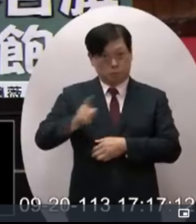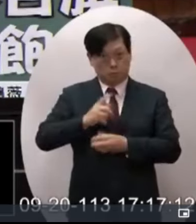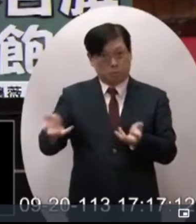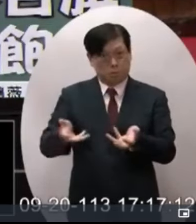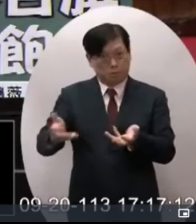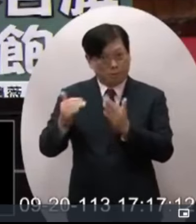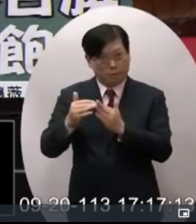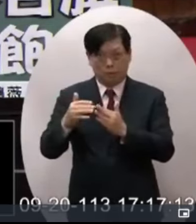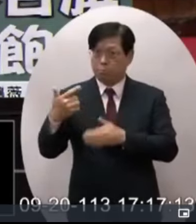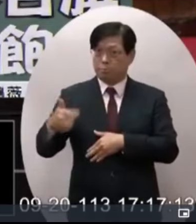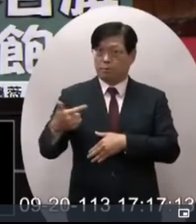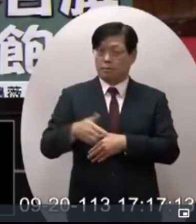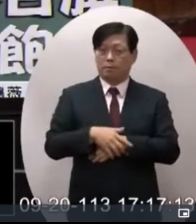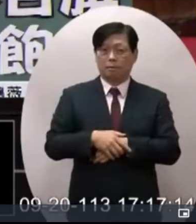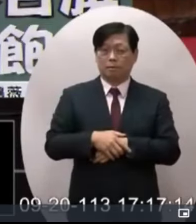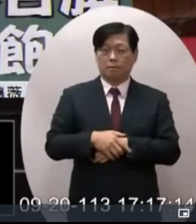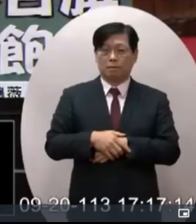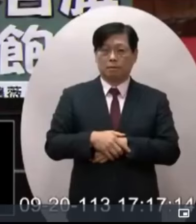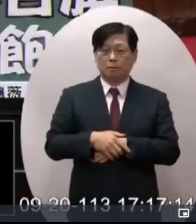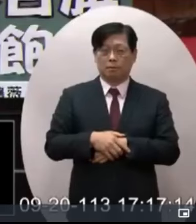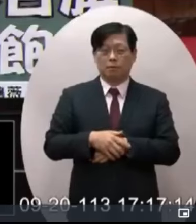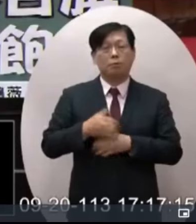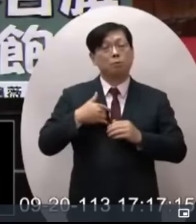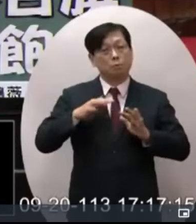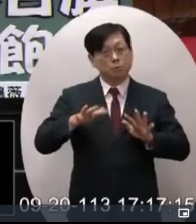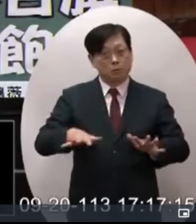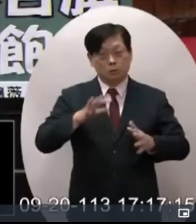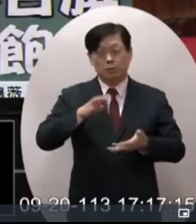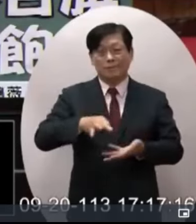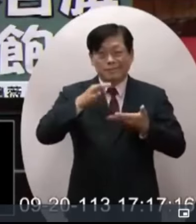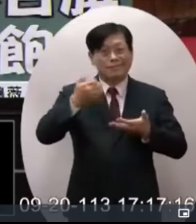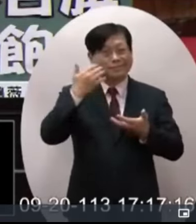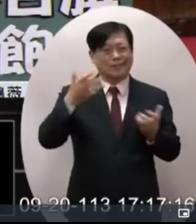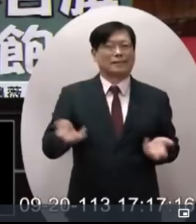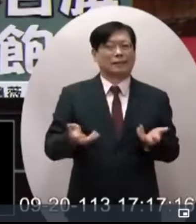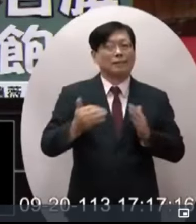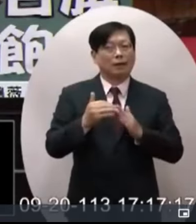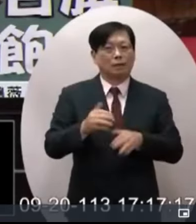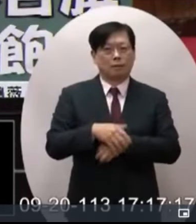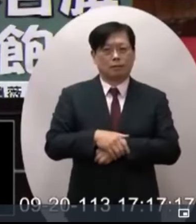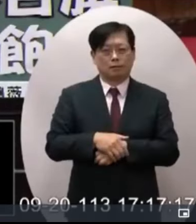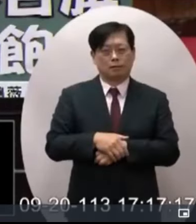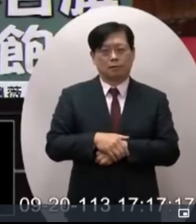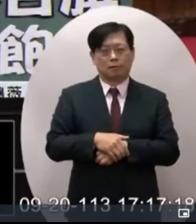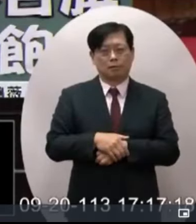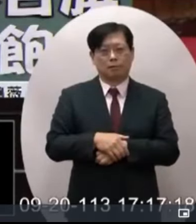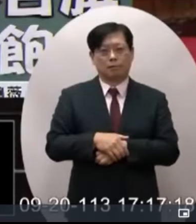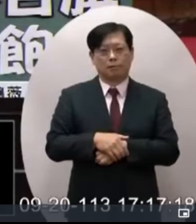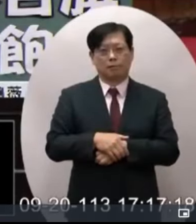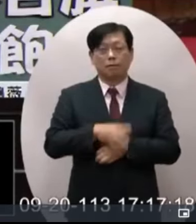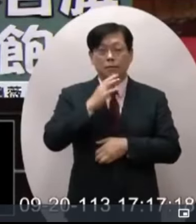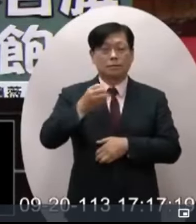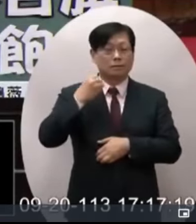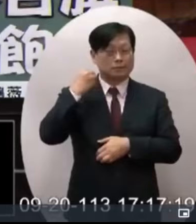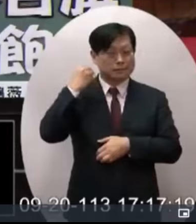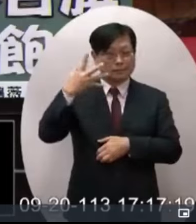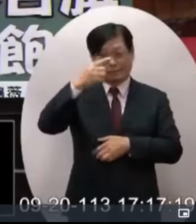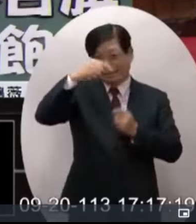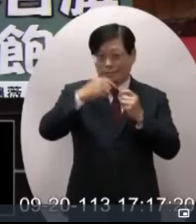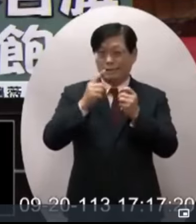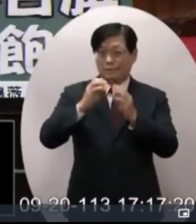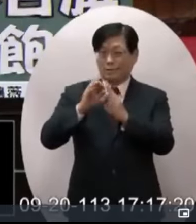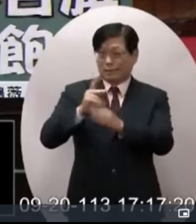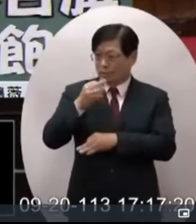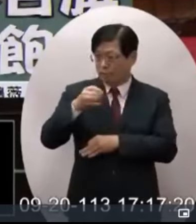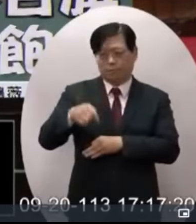房吗？当然不是啊！我现在在那边讲谁在炒房？新青安，我真的